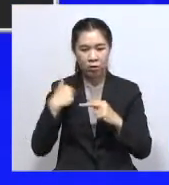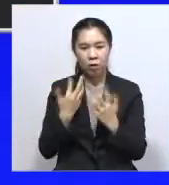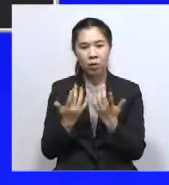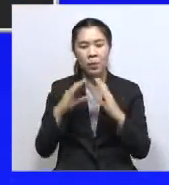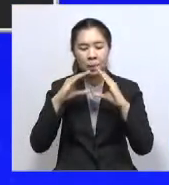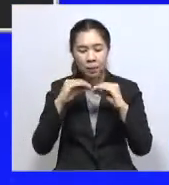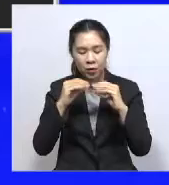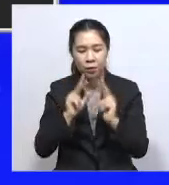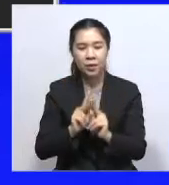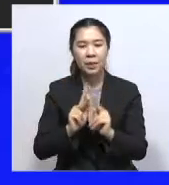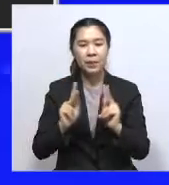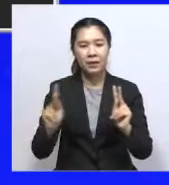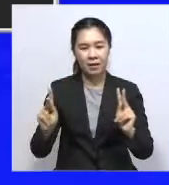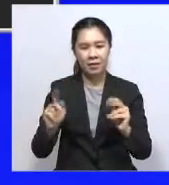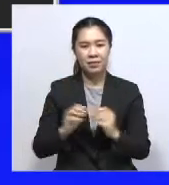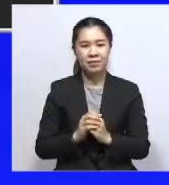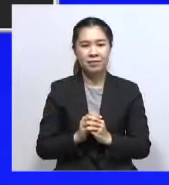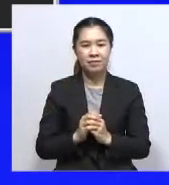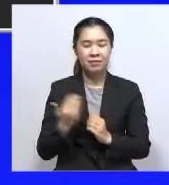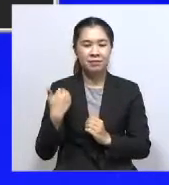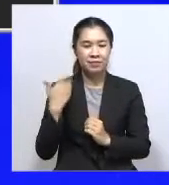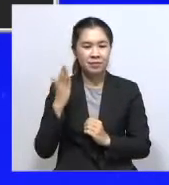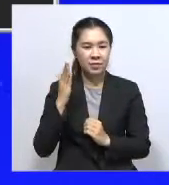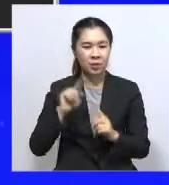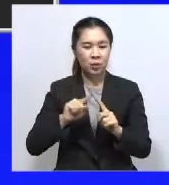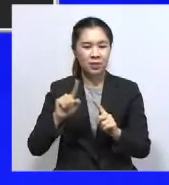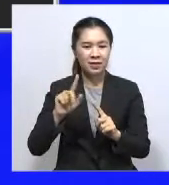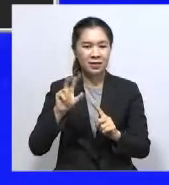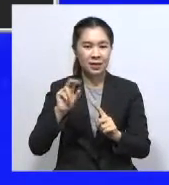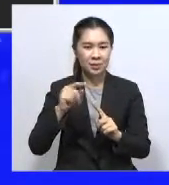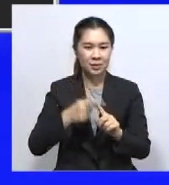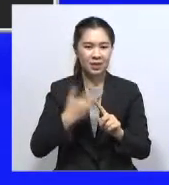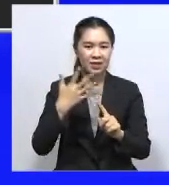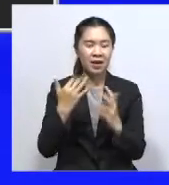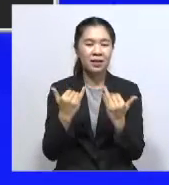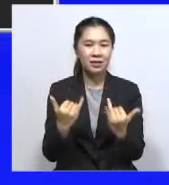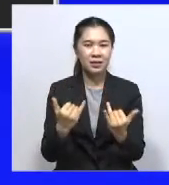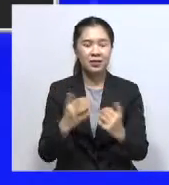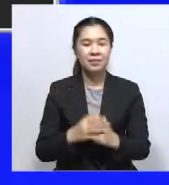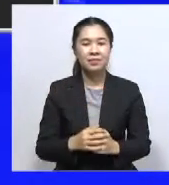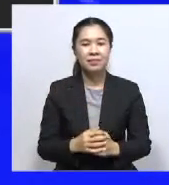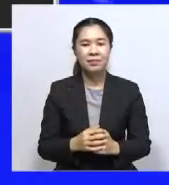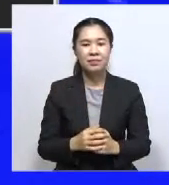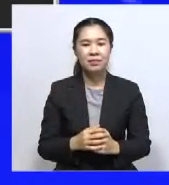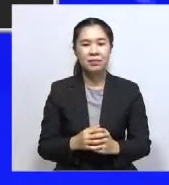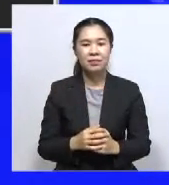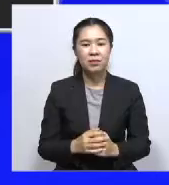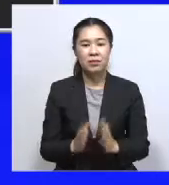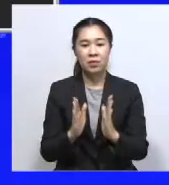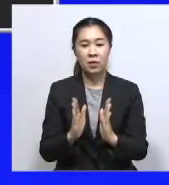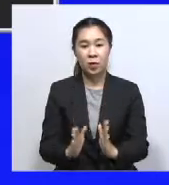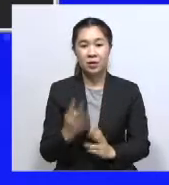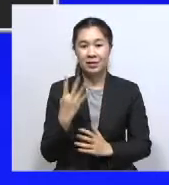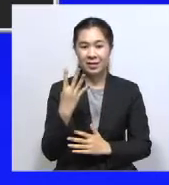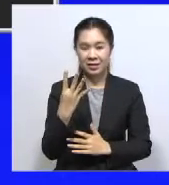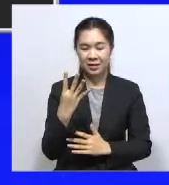กรรมการมหาเถรสมาคมซึ่งจะมีการประชุมในวันที่30พฤษภาคมนี้ค่ะสำหรับคฤหัสถ์อีก4ค